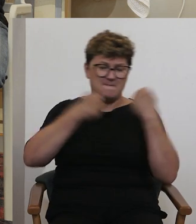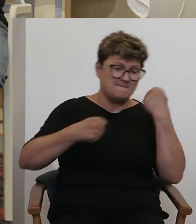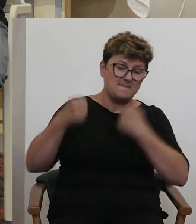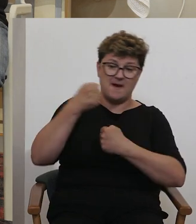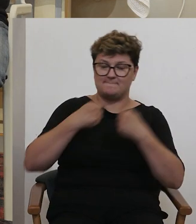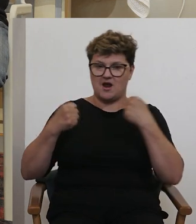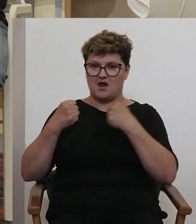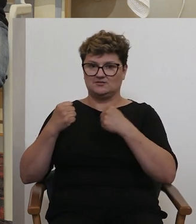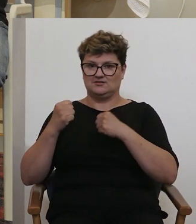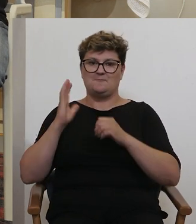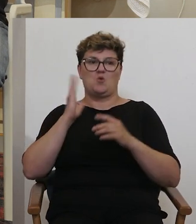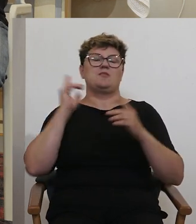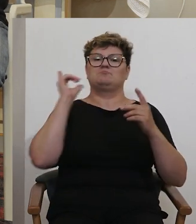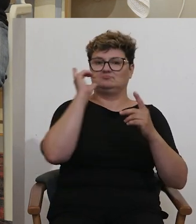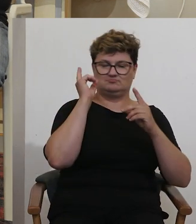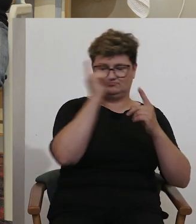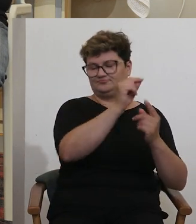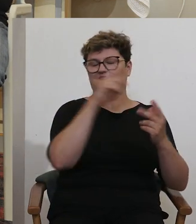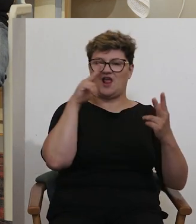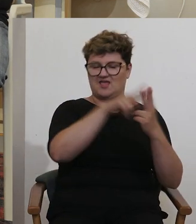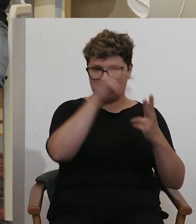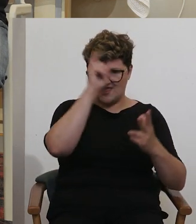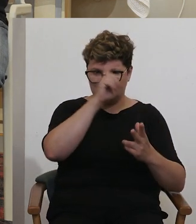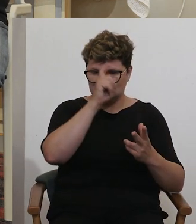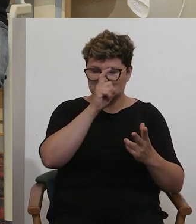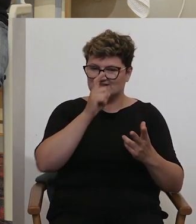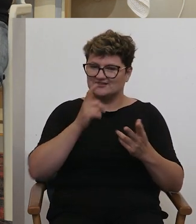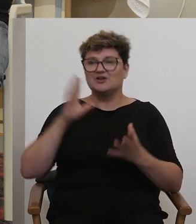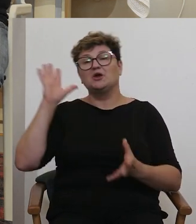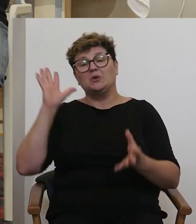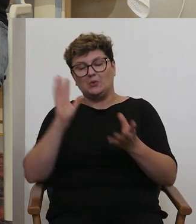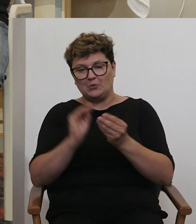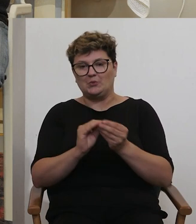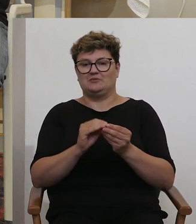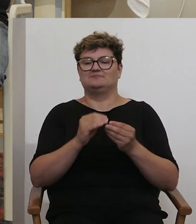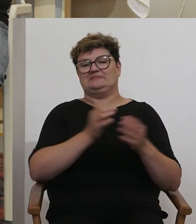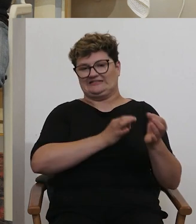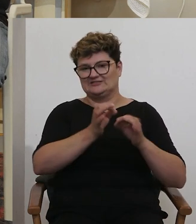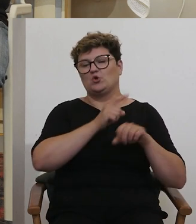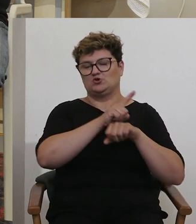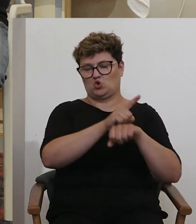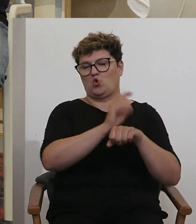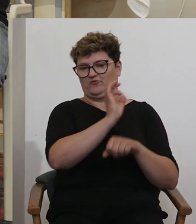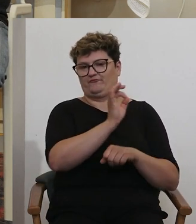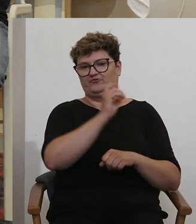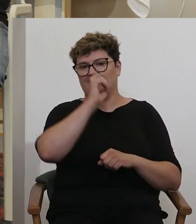zanim poszli do boju, żeby bić się z Niemcami. Więc reasumując historię czołgu gdańskiego,